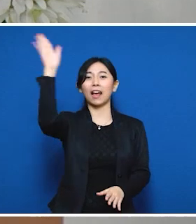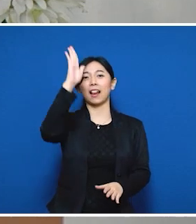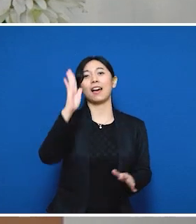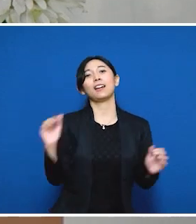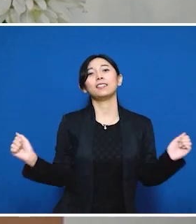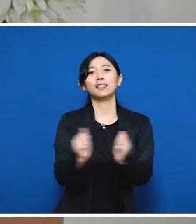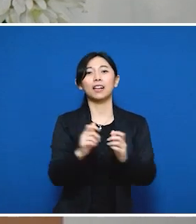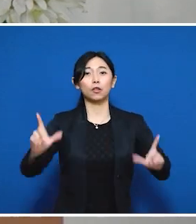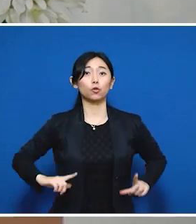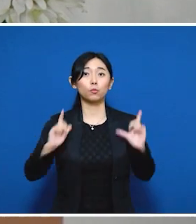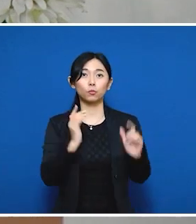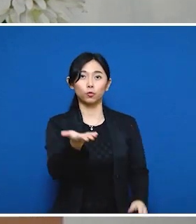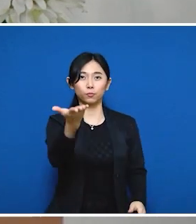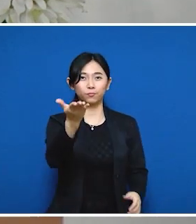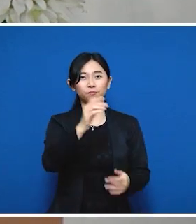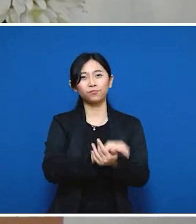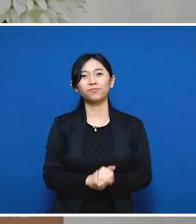Allah dengan tubuhmu.